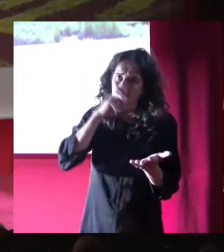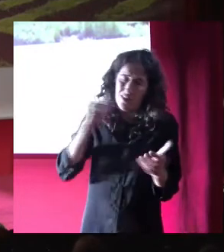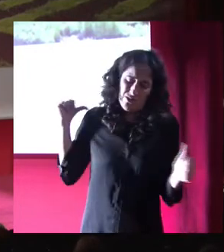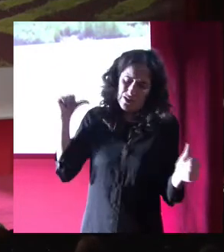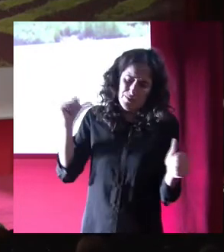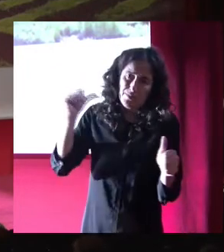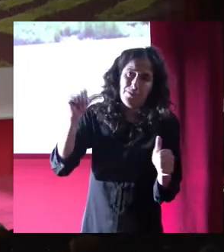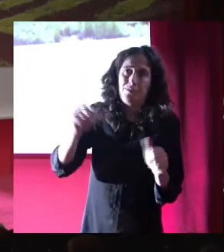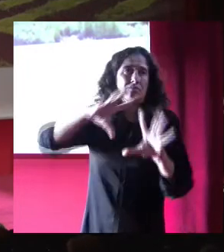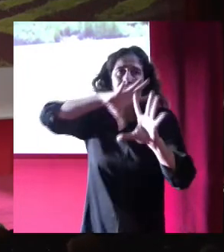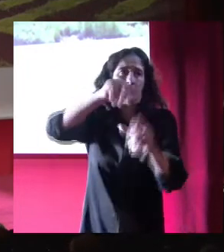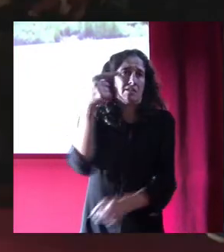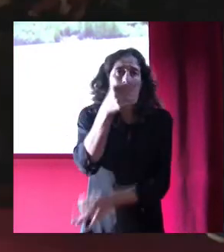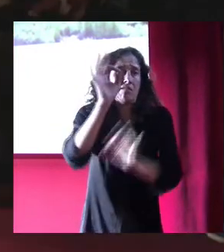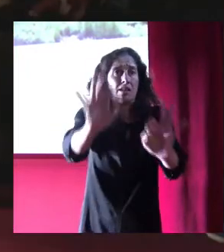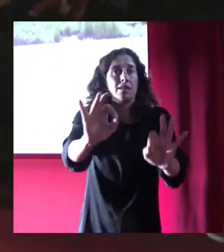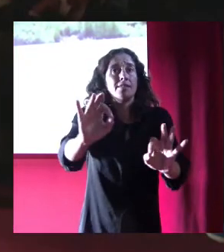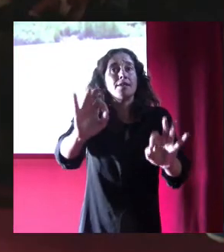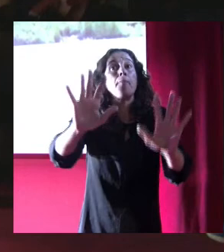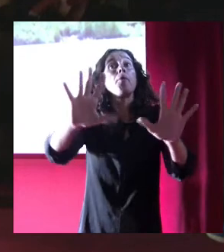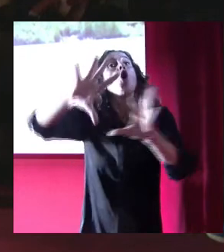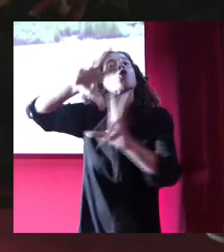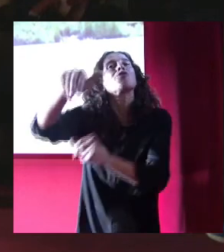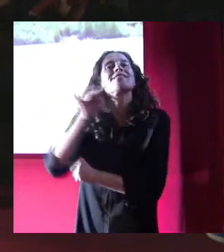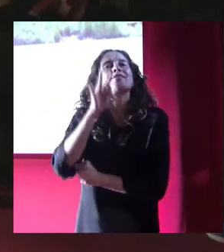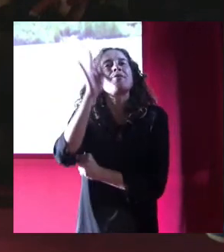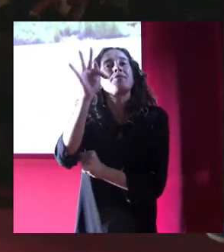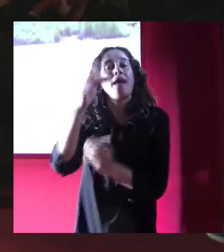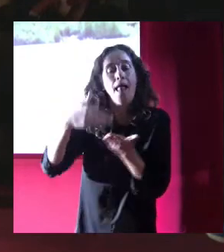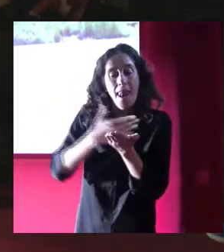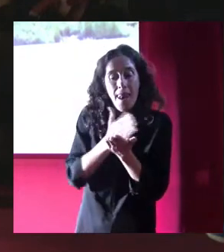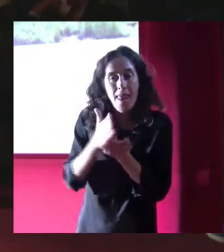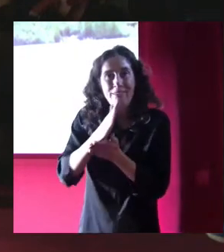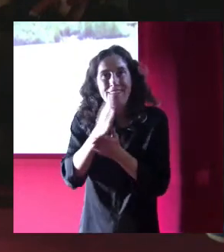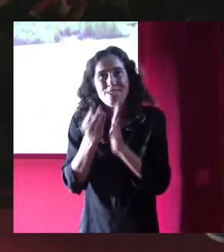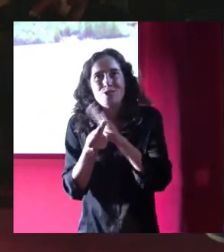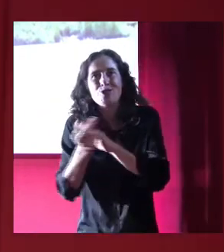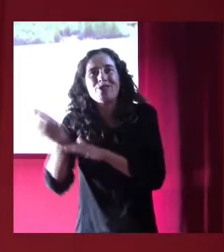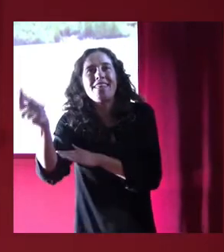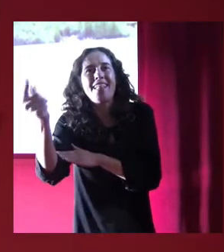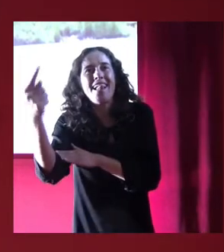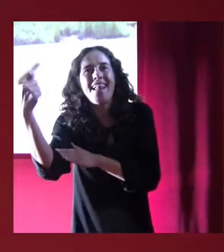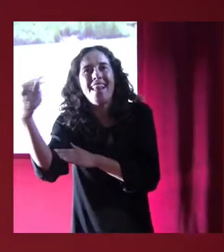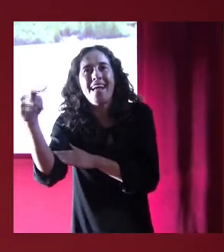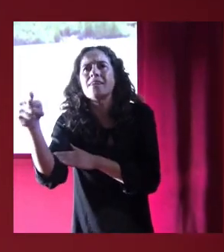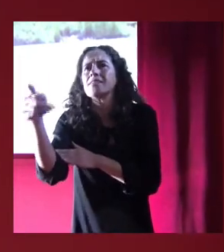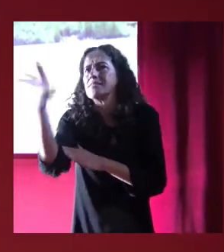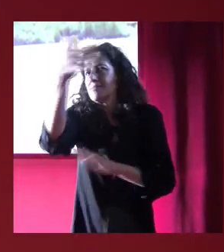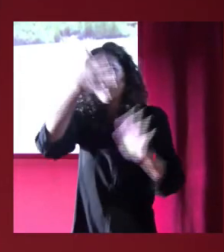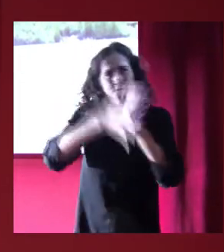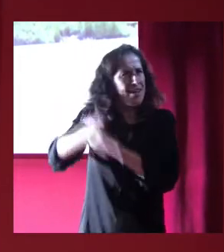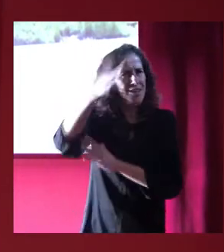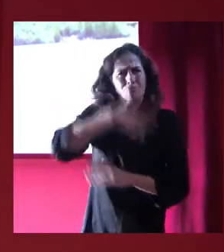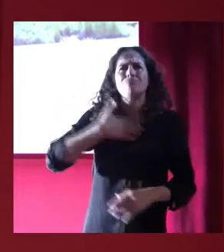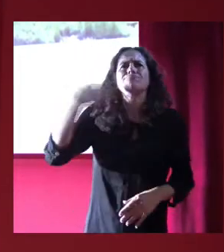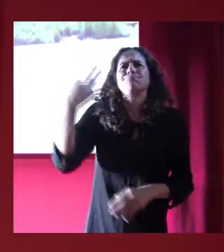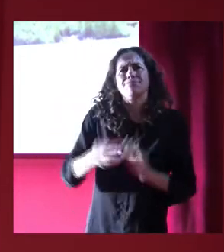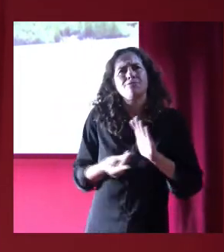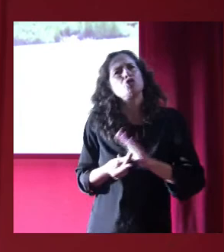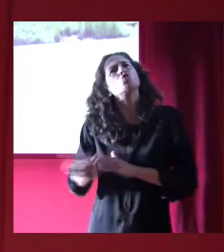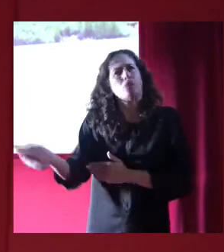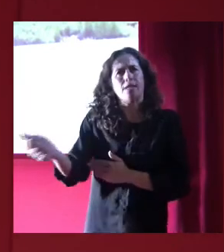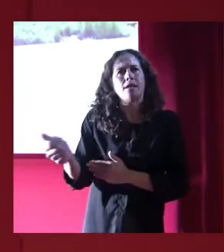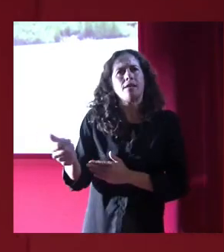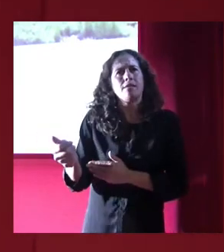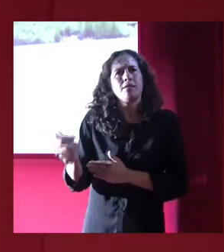mala notícia. La bona notícia és que els laberints tenen sortida i, per tant, en sortirem. En sortirem perquè el